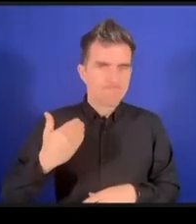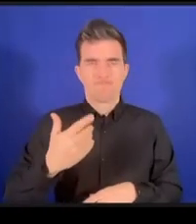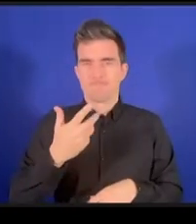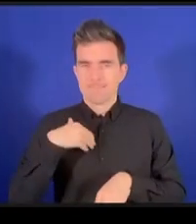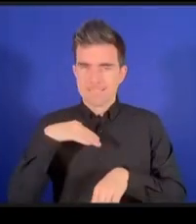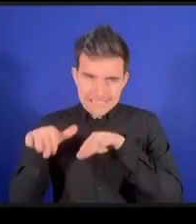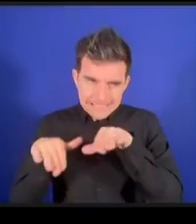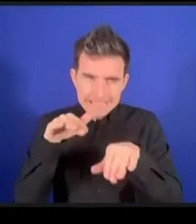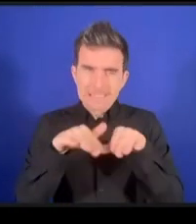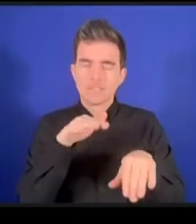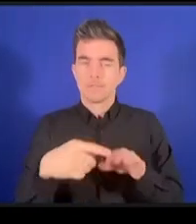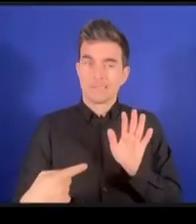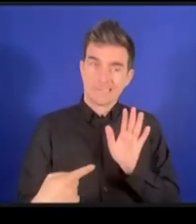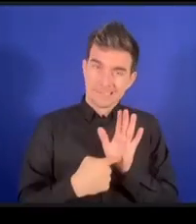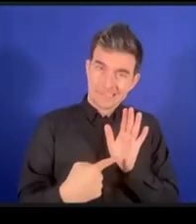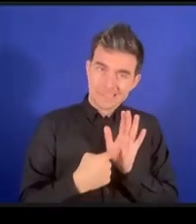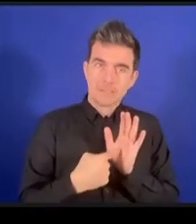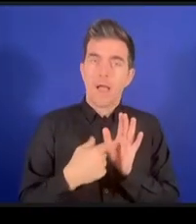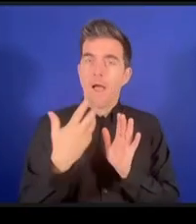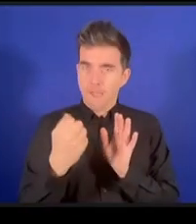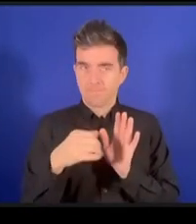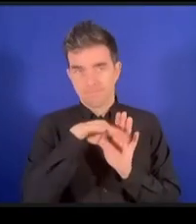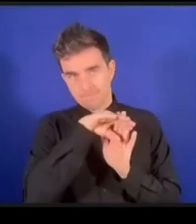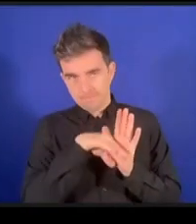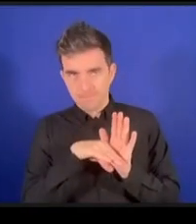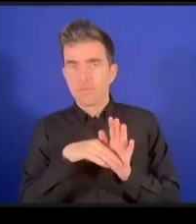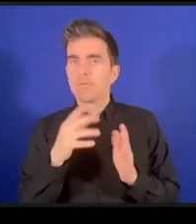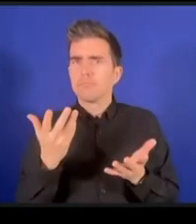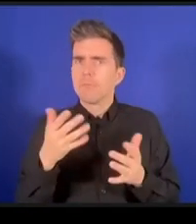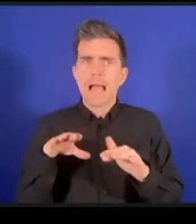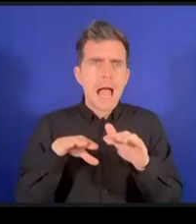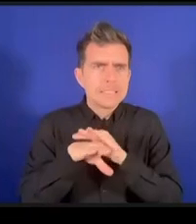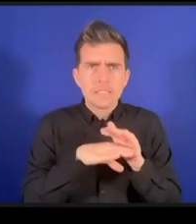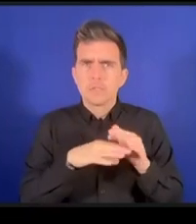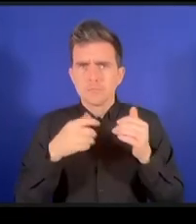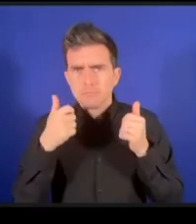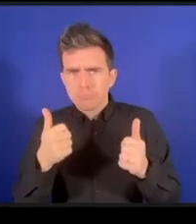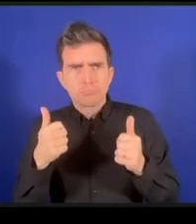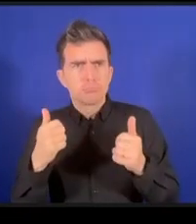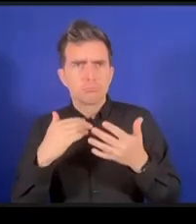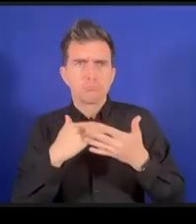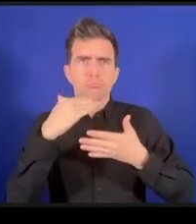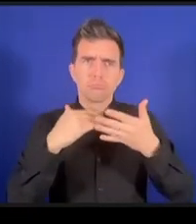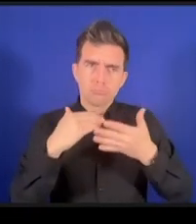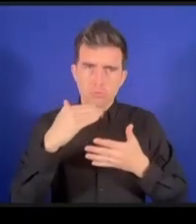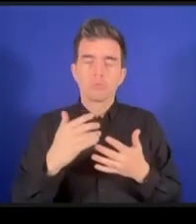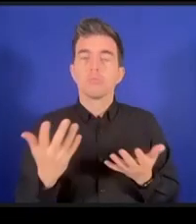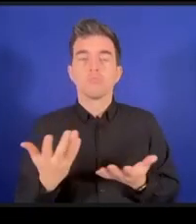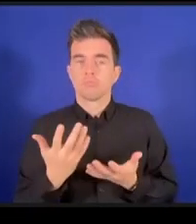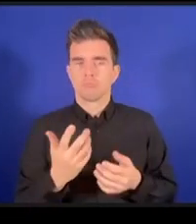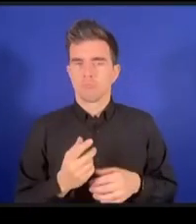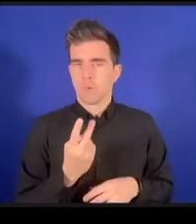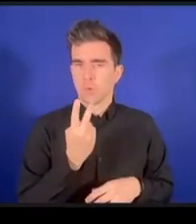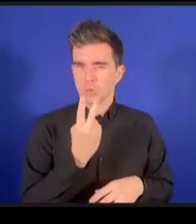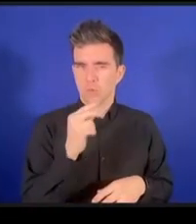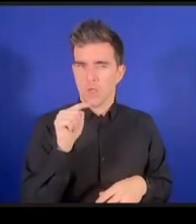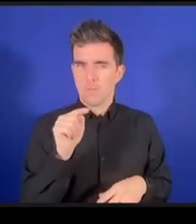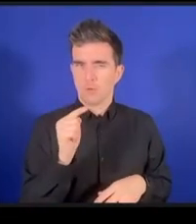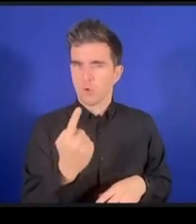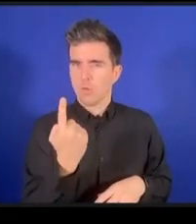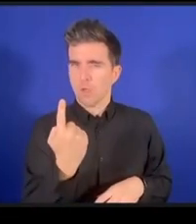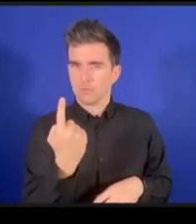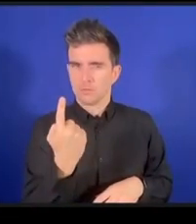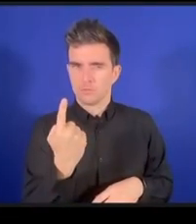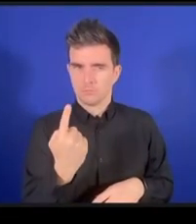призываем следовать версии 2.1 стандарта по созданию